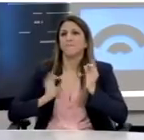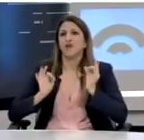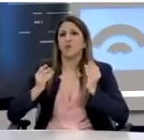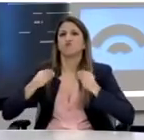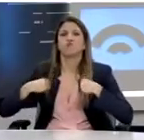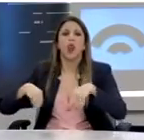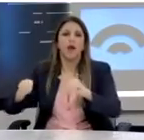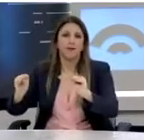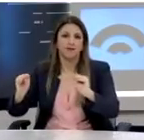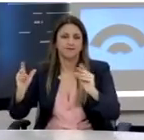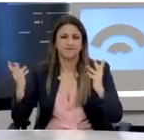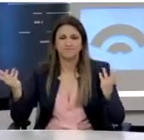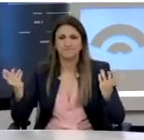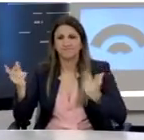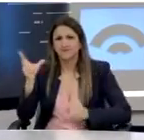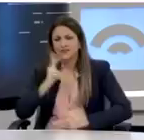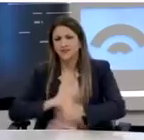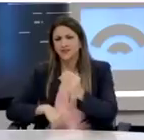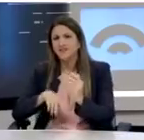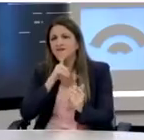νομίζω ότι είναι μια συζήτηση την οποία την έχουμε εξαντλήσει.